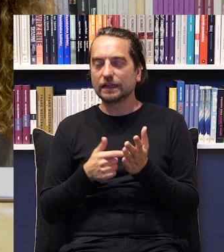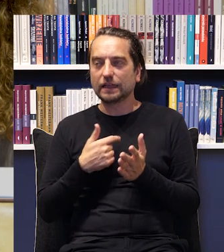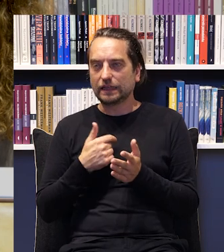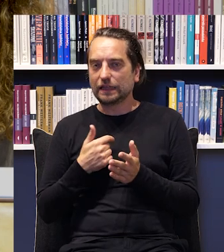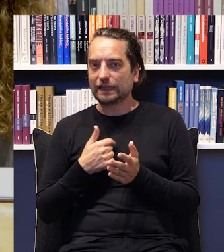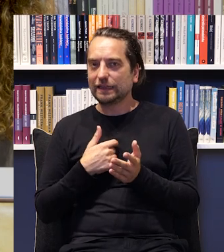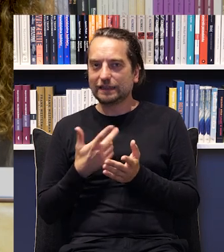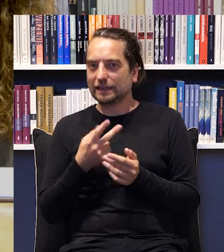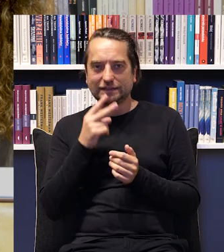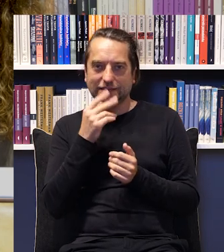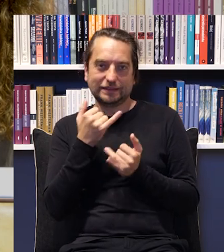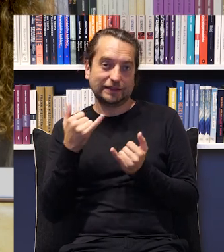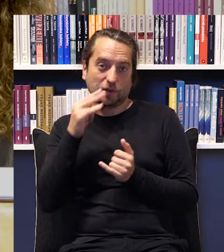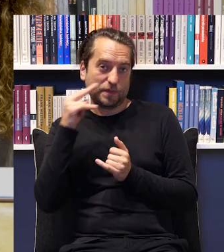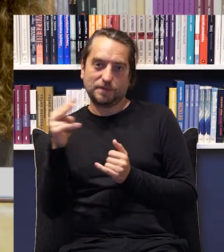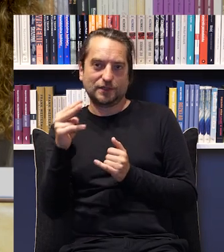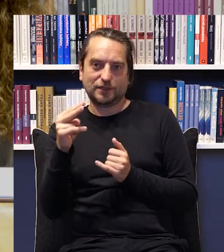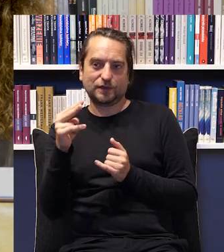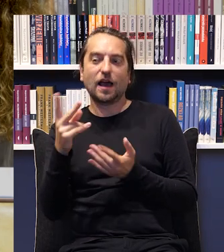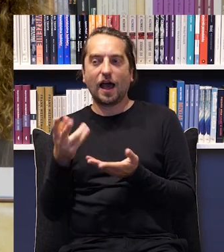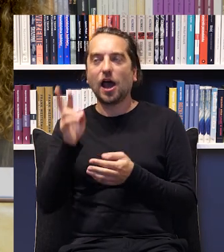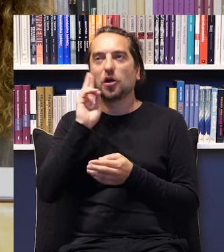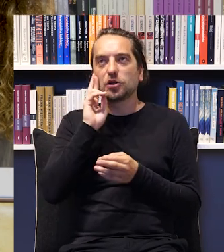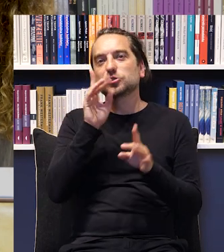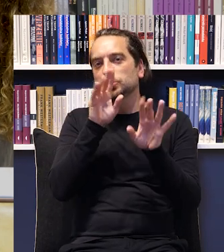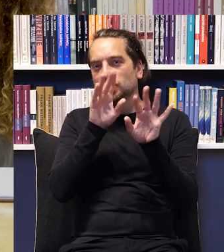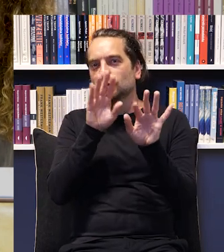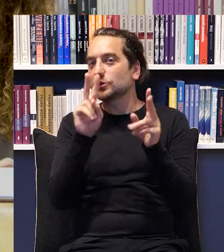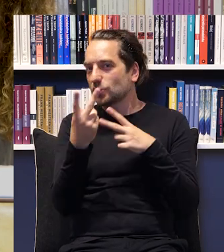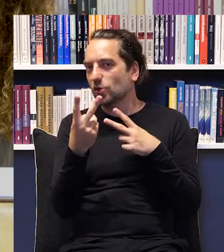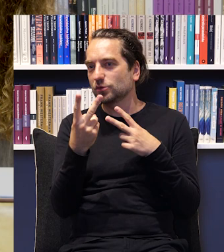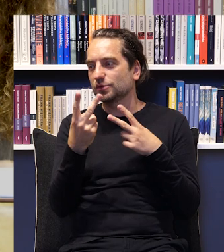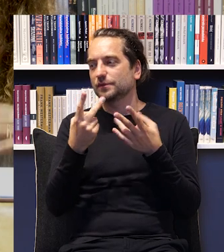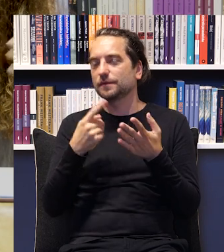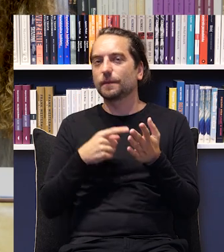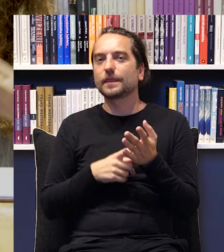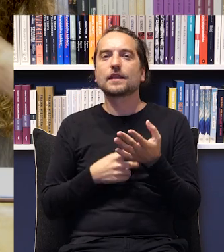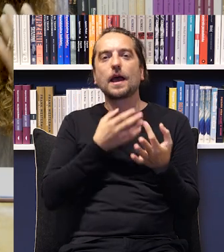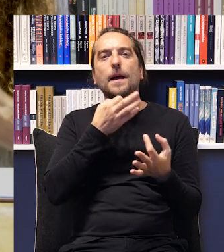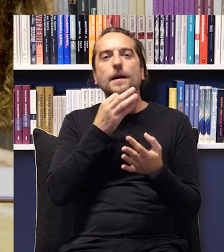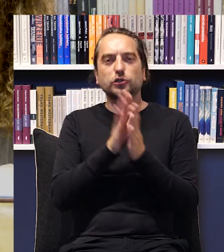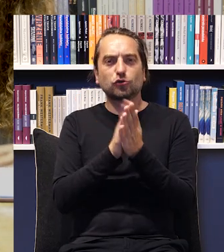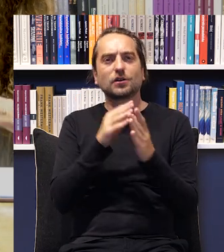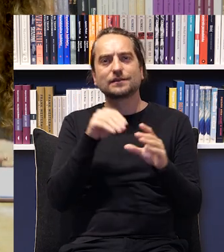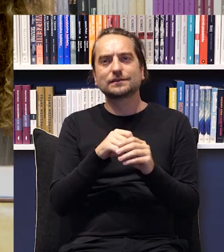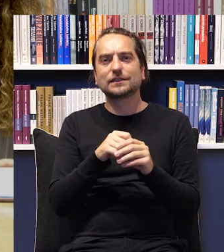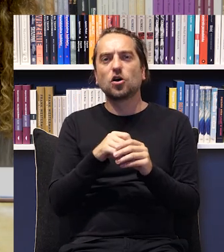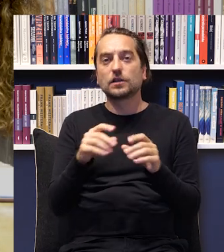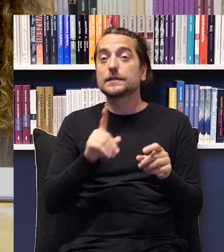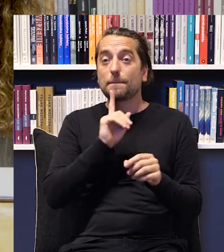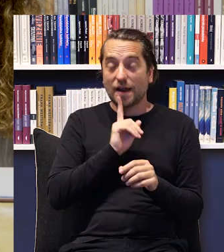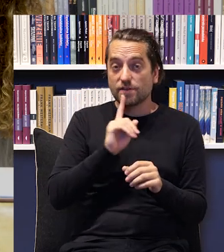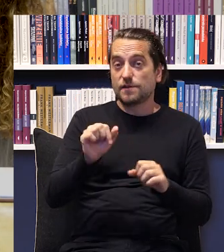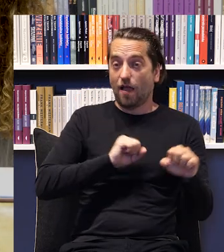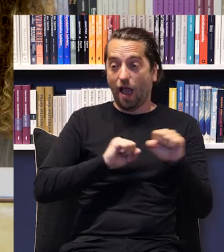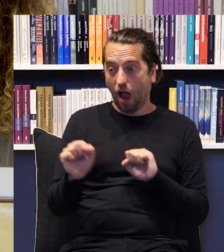do tego tak nie widzę, natomiast rozumiem teraz jakby to skojarzenie skąd ono się tak, bo dla mnie ta powieść na poziomie akcji jest bardzo realistyczna,